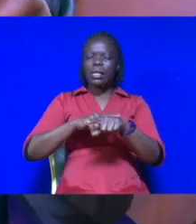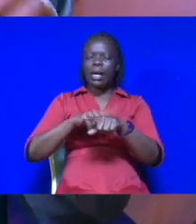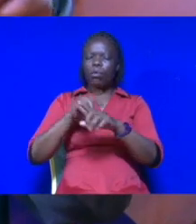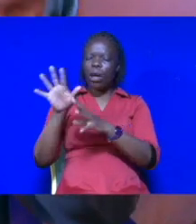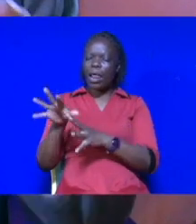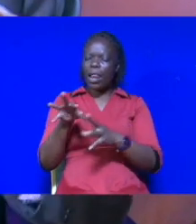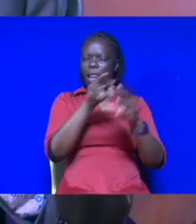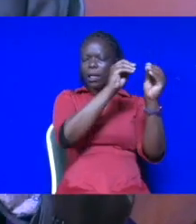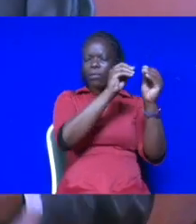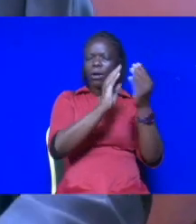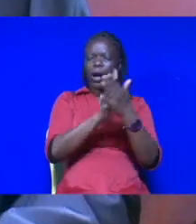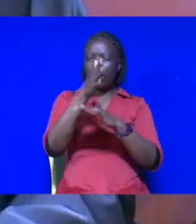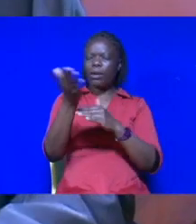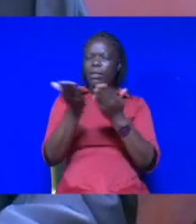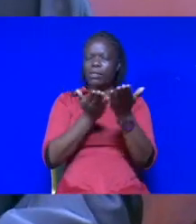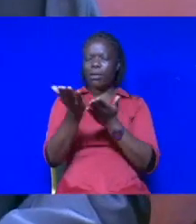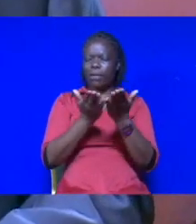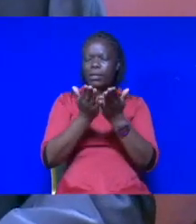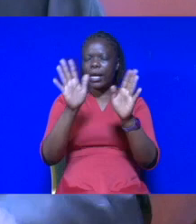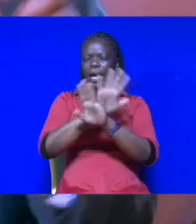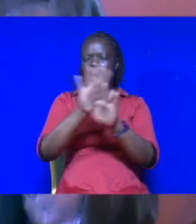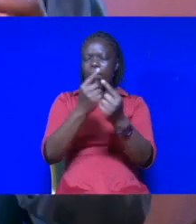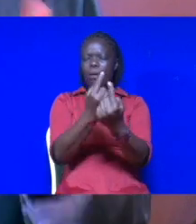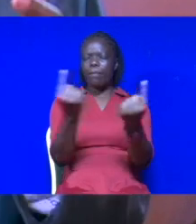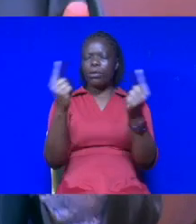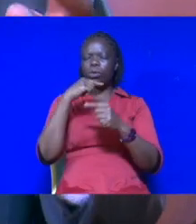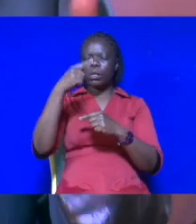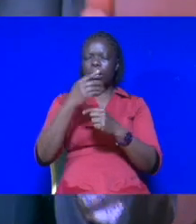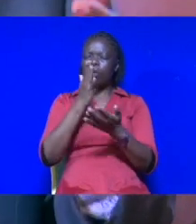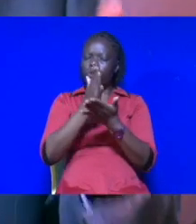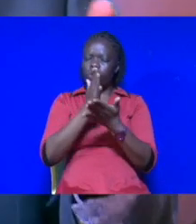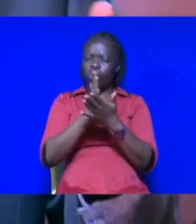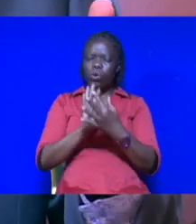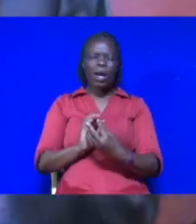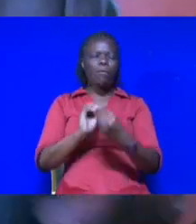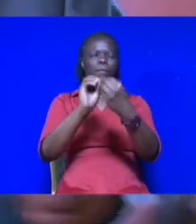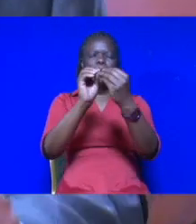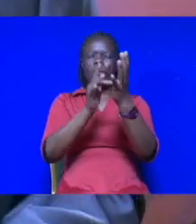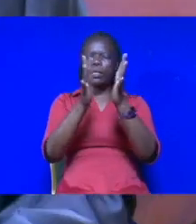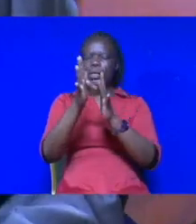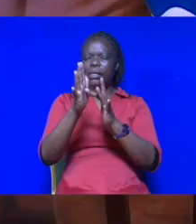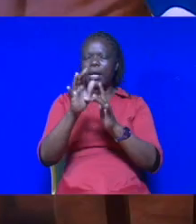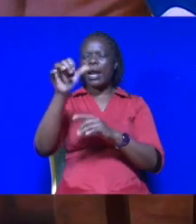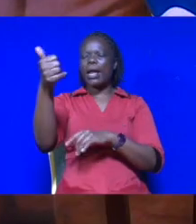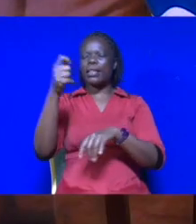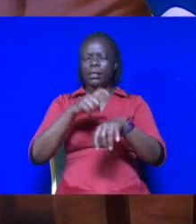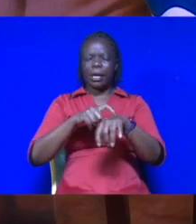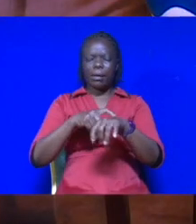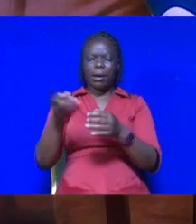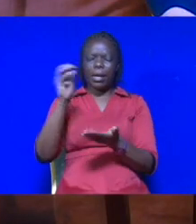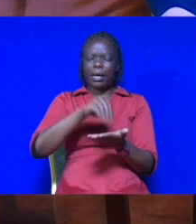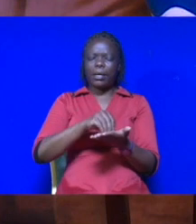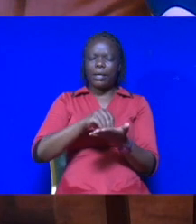baada ya ibada hii, kila mmoja aseme hakika yake nimekutana na Yesu kwa mara nyingine tena.